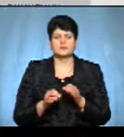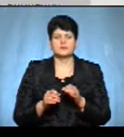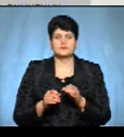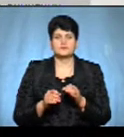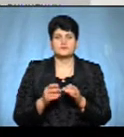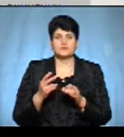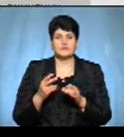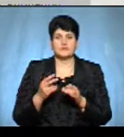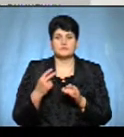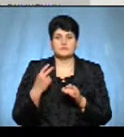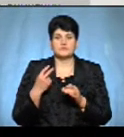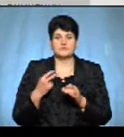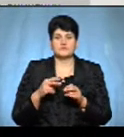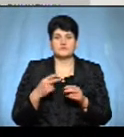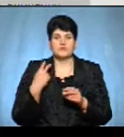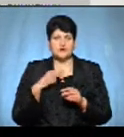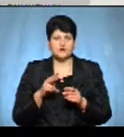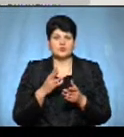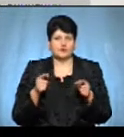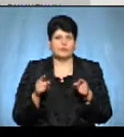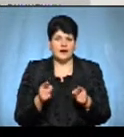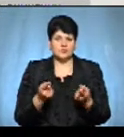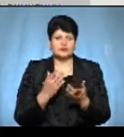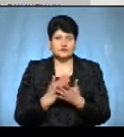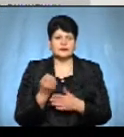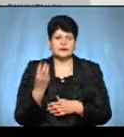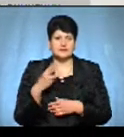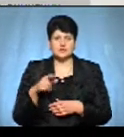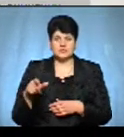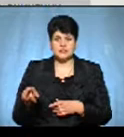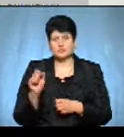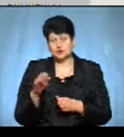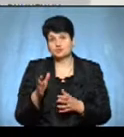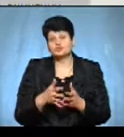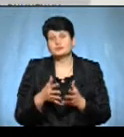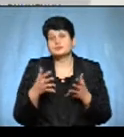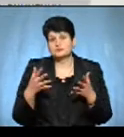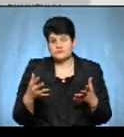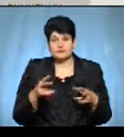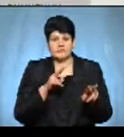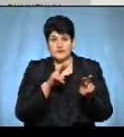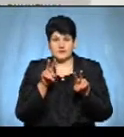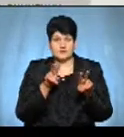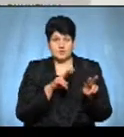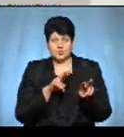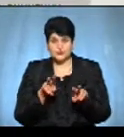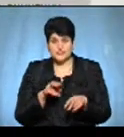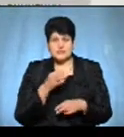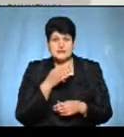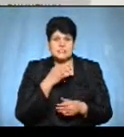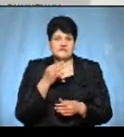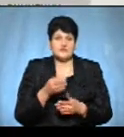перебувають 13 осіб. Їх могло би бути набагато більше, але слідкуючи за